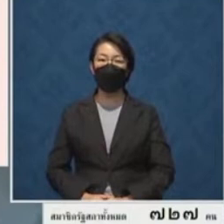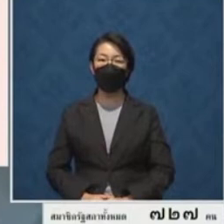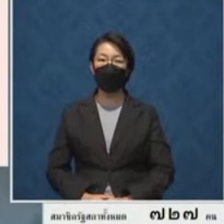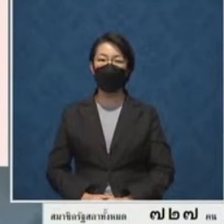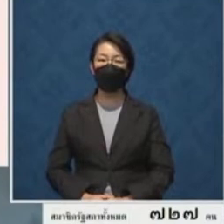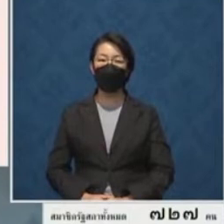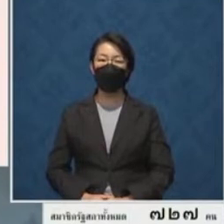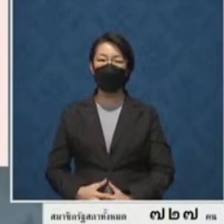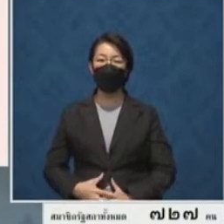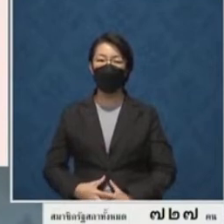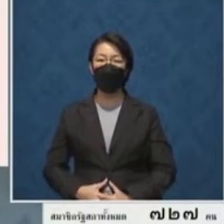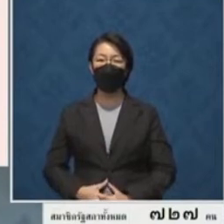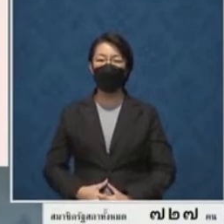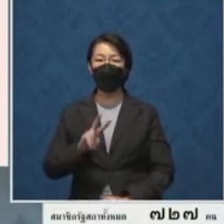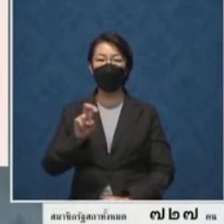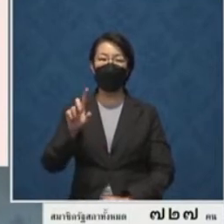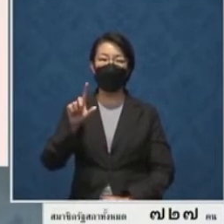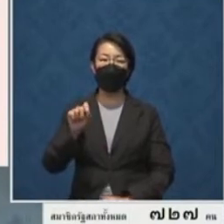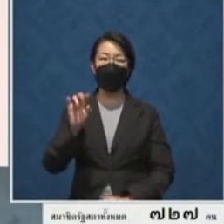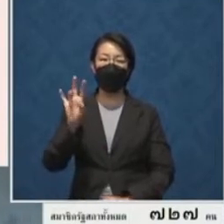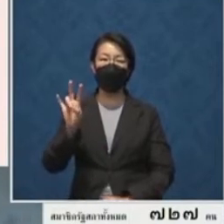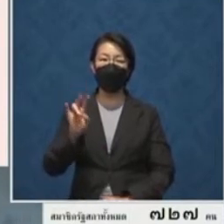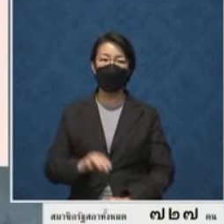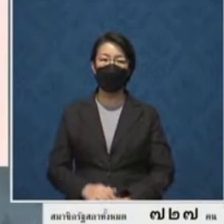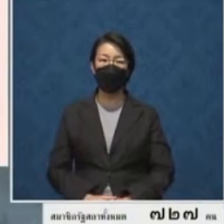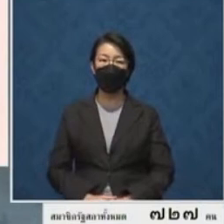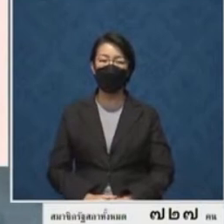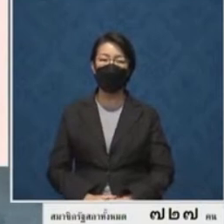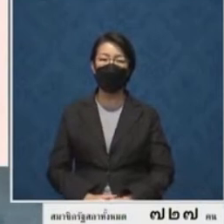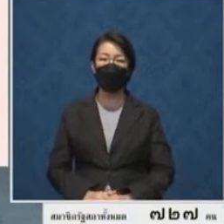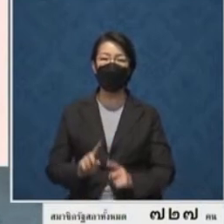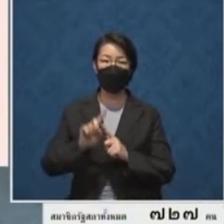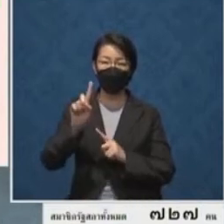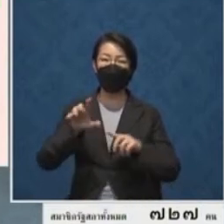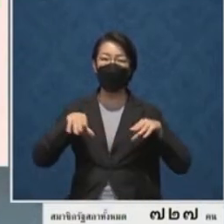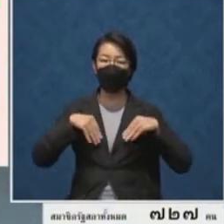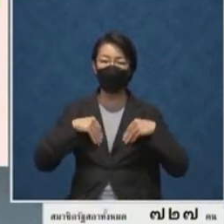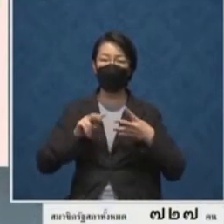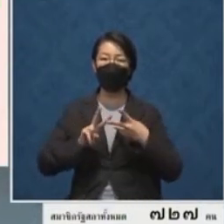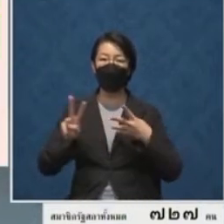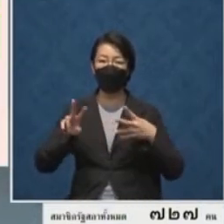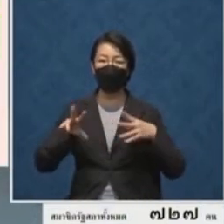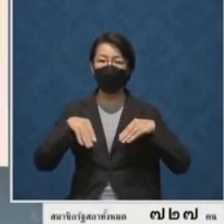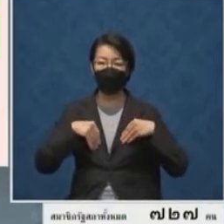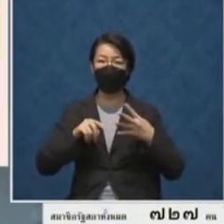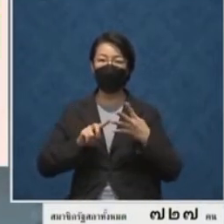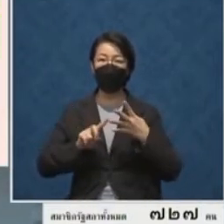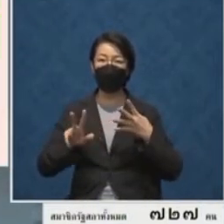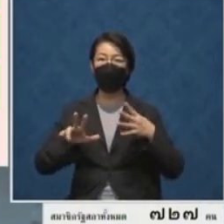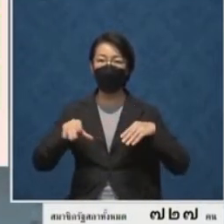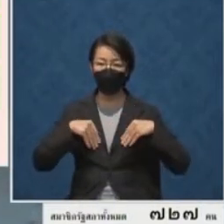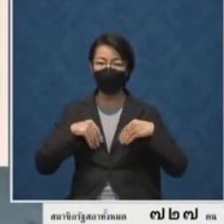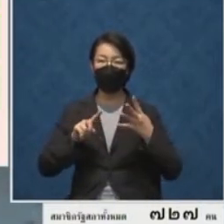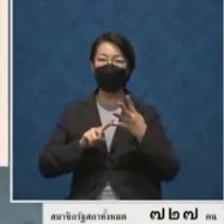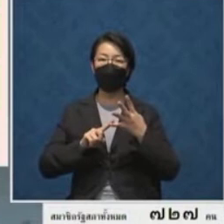227นายธาราปิตุเตชะ 1รับหลักการ2รับหลักการ3รับหลักการ4